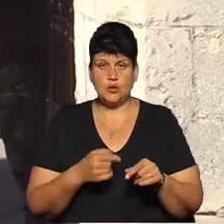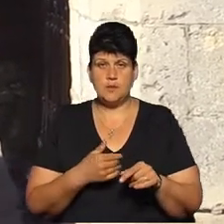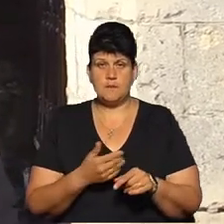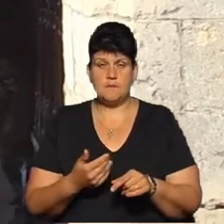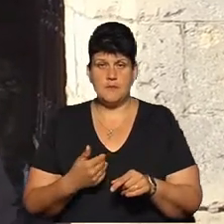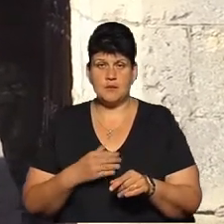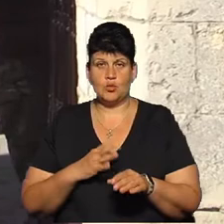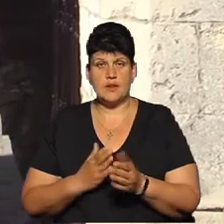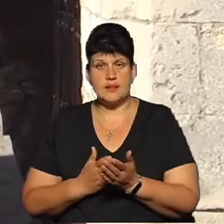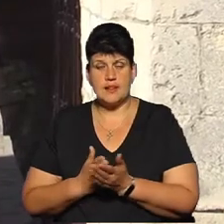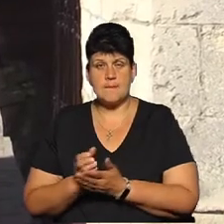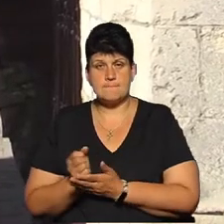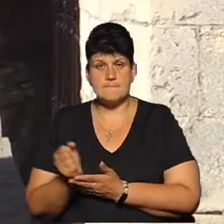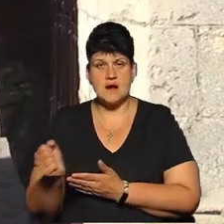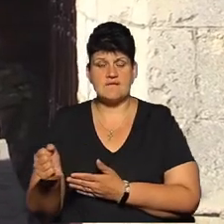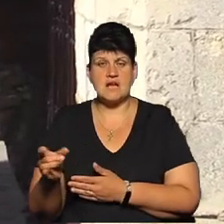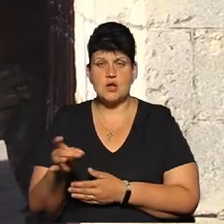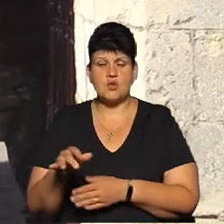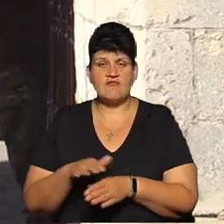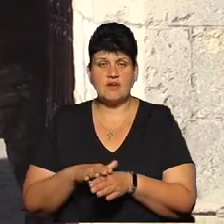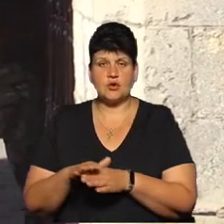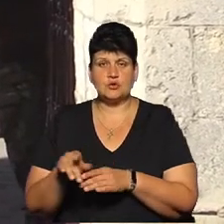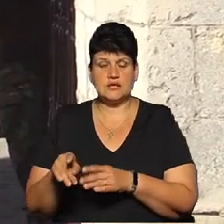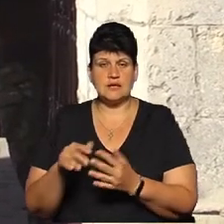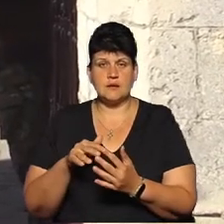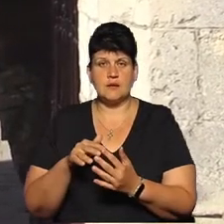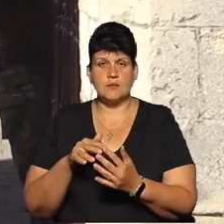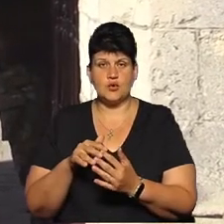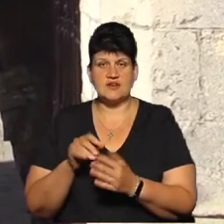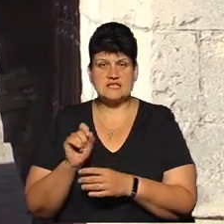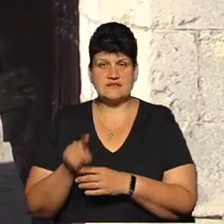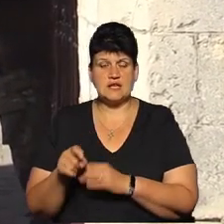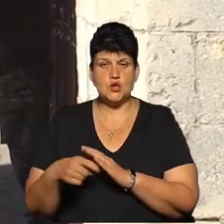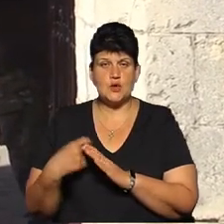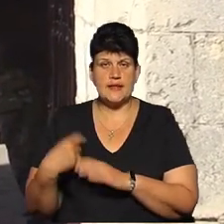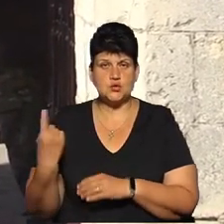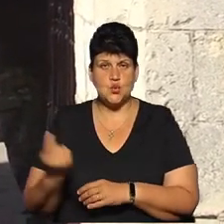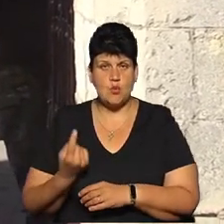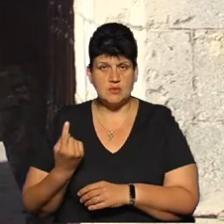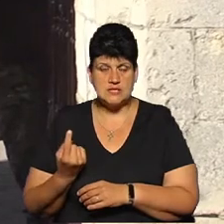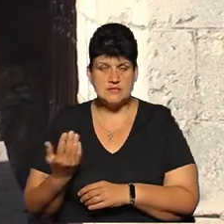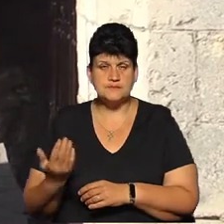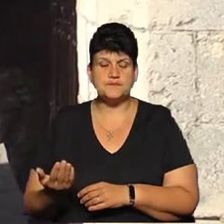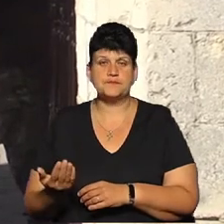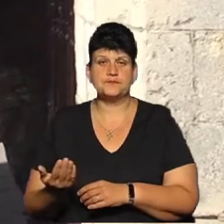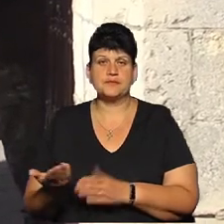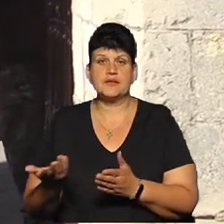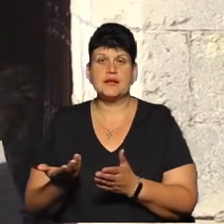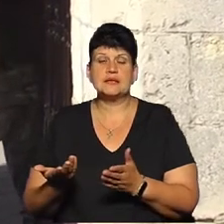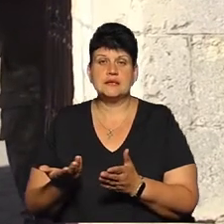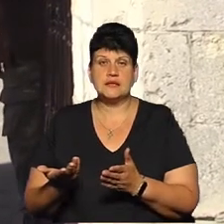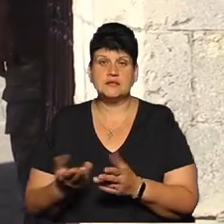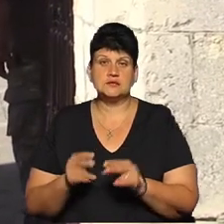направлені в район виконання бойових завдань в Донецьку область, де чесно і